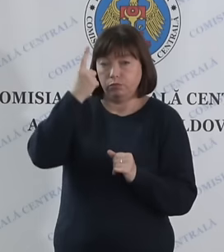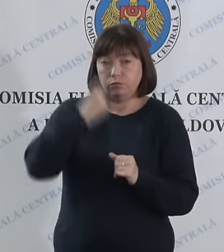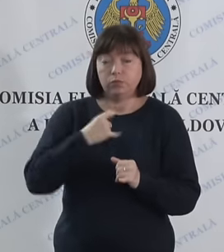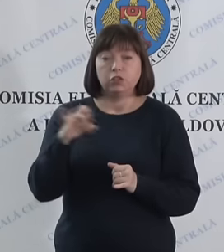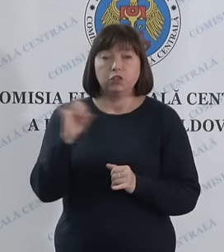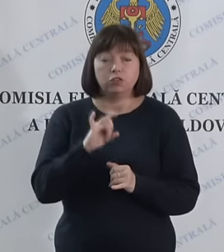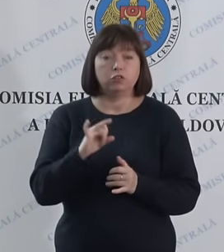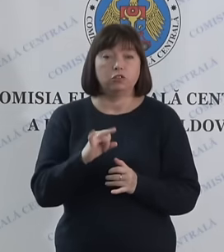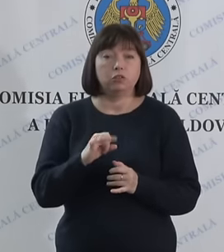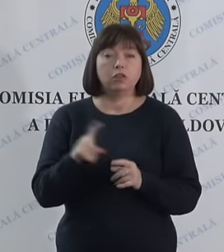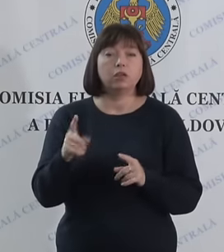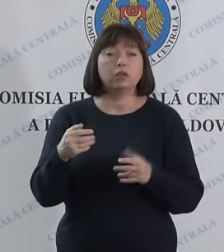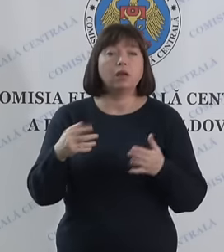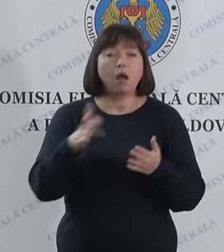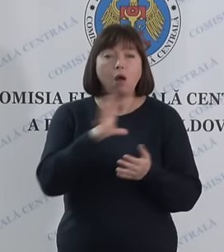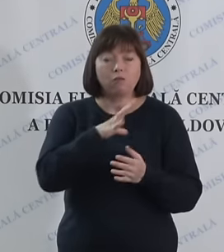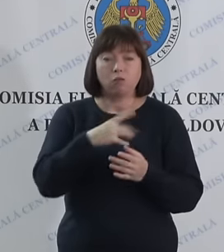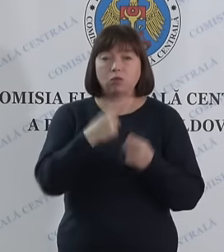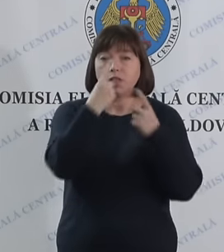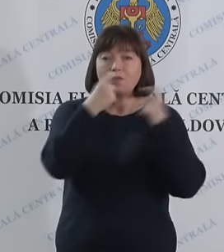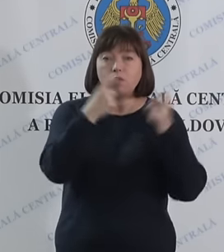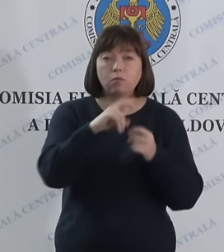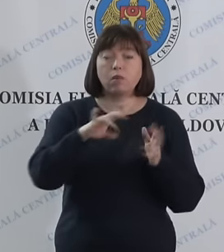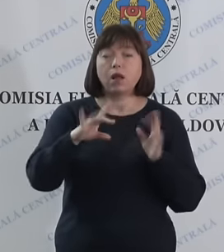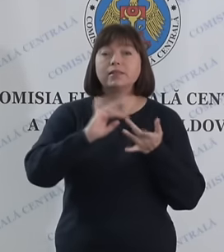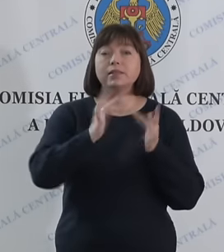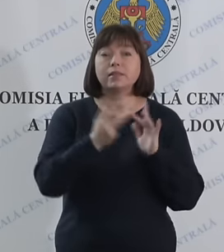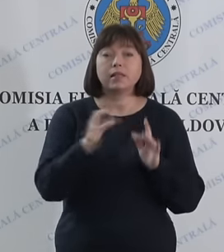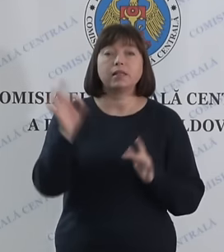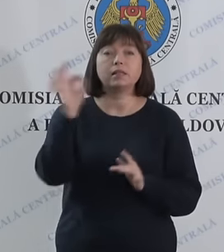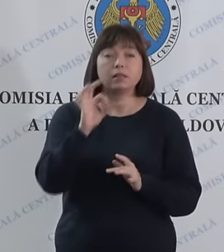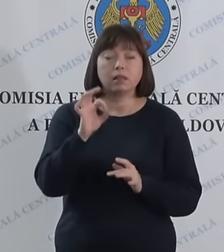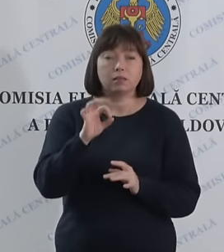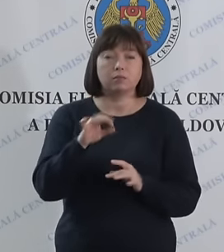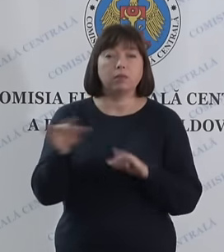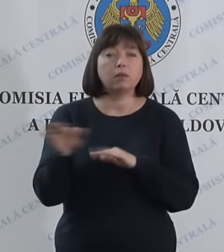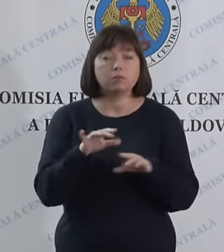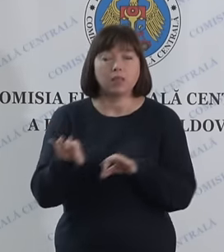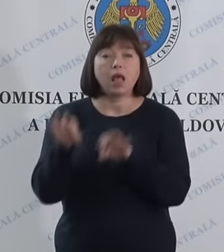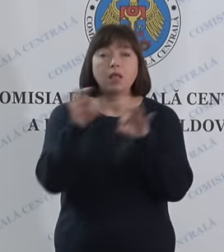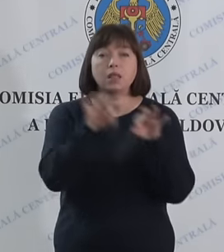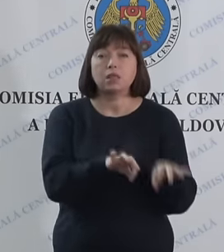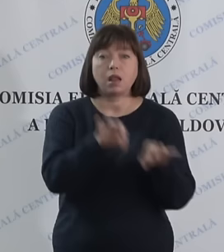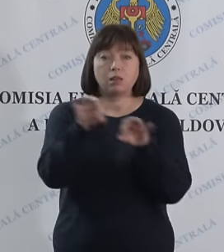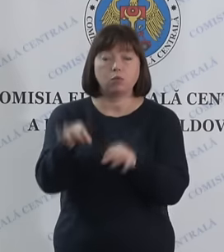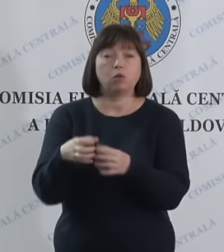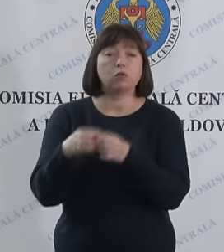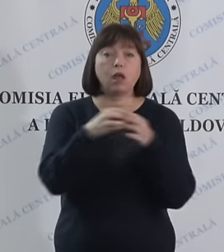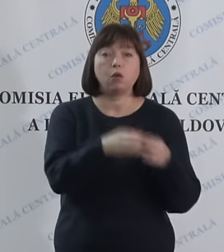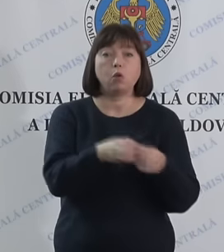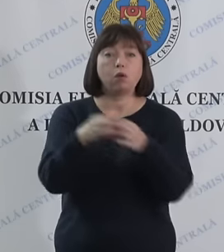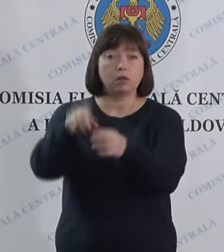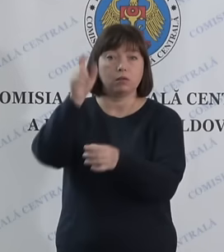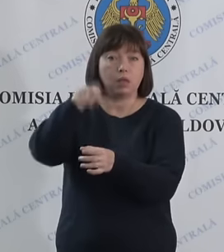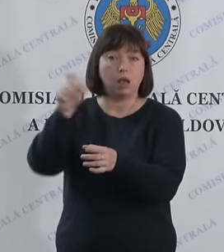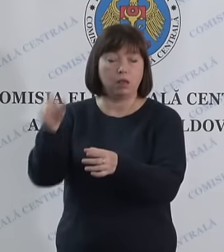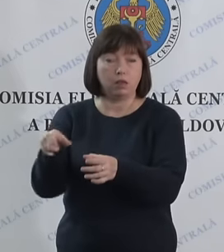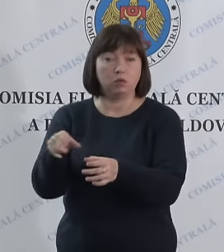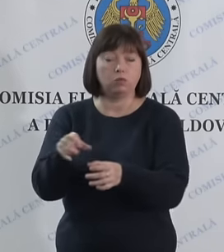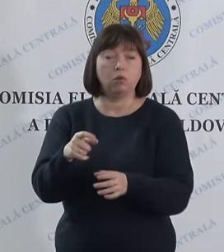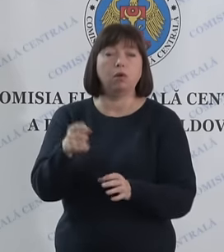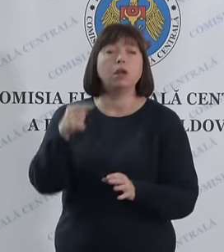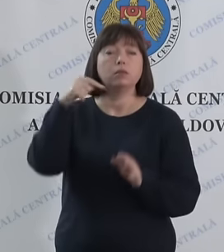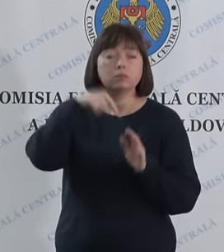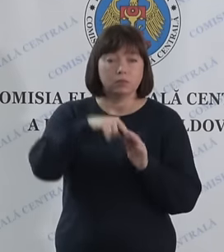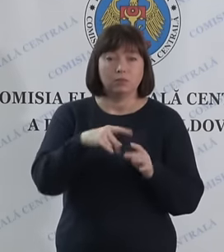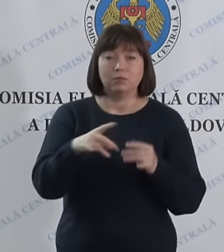de informațiile apărute în spațiul public cu privire la acțiunile de transportare organizată a alegătorilor atât